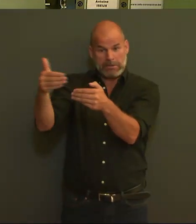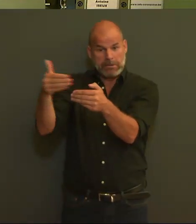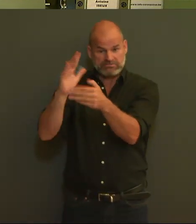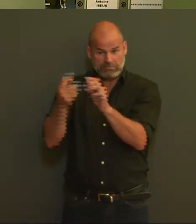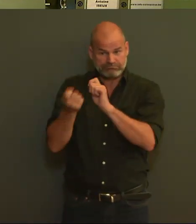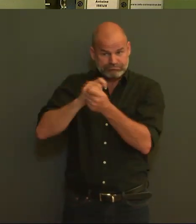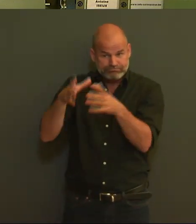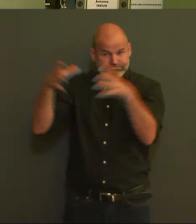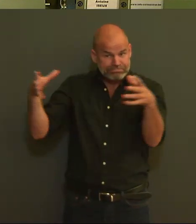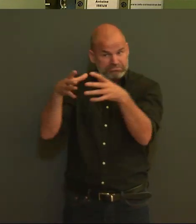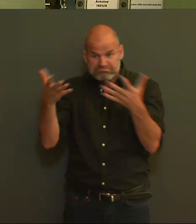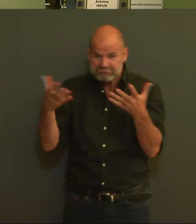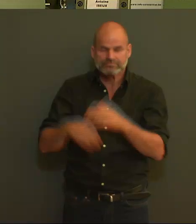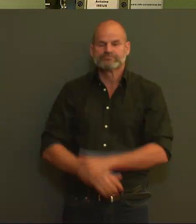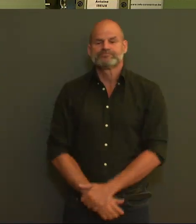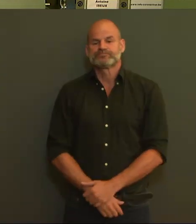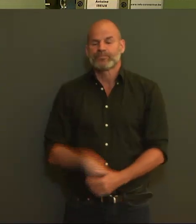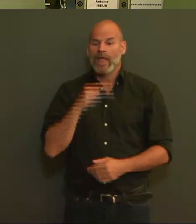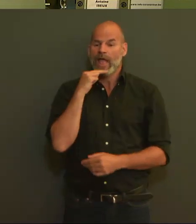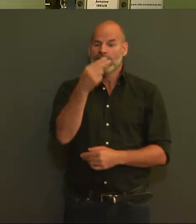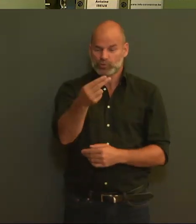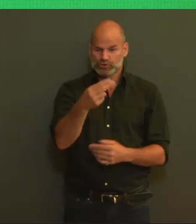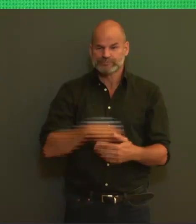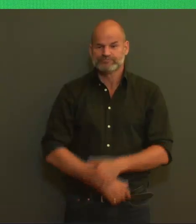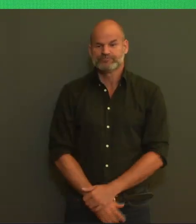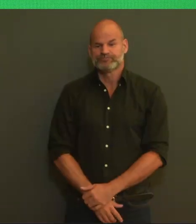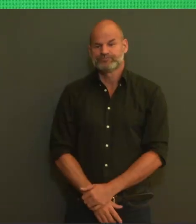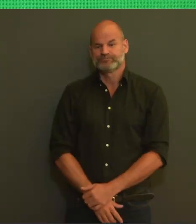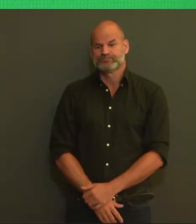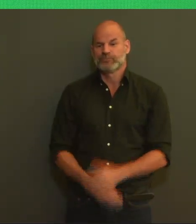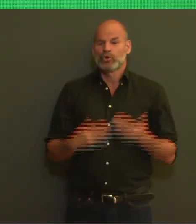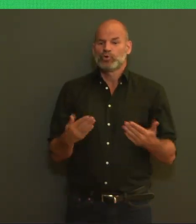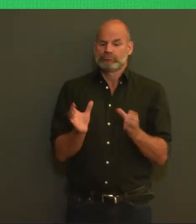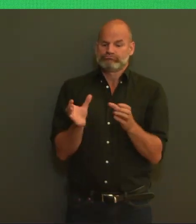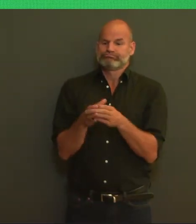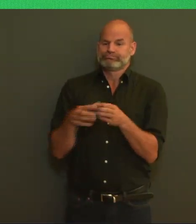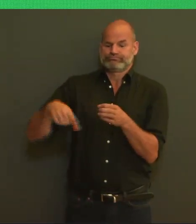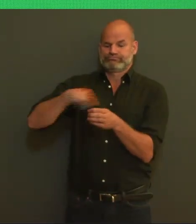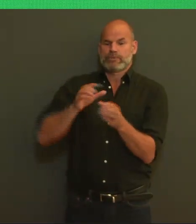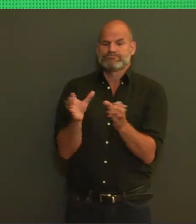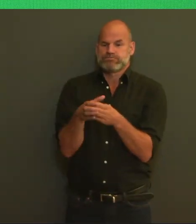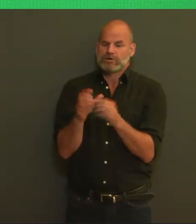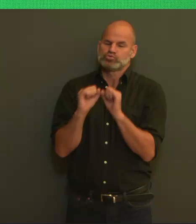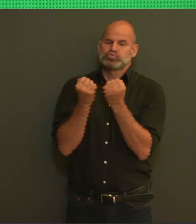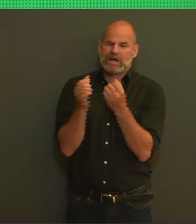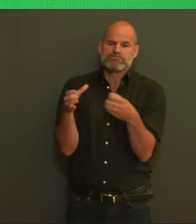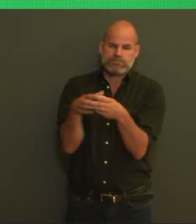en dat is op aangeven van de expert en rekening houdend met de situatie, onze bubbel, onze sociale bubbel van nauwe contacten is beperkt tot